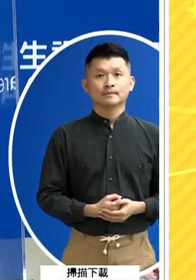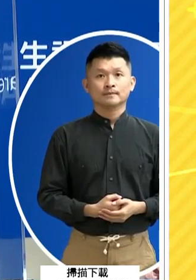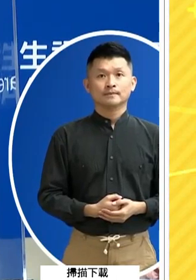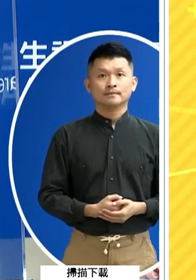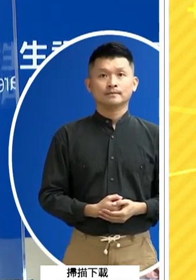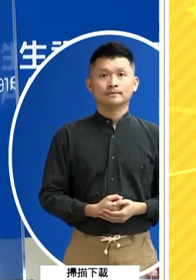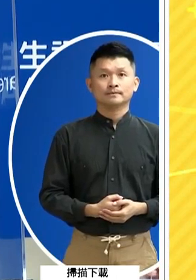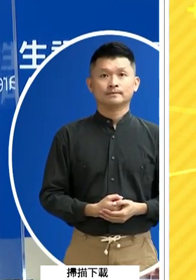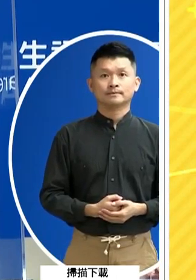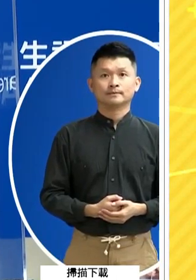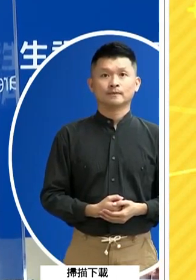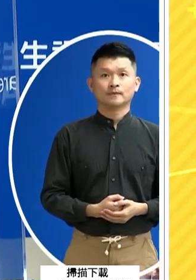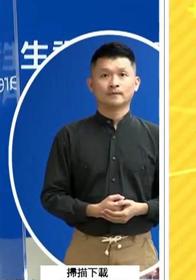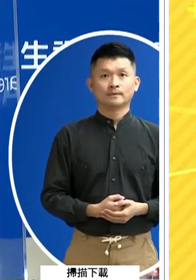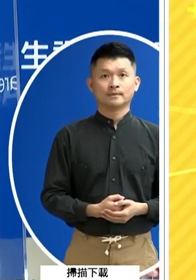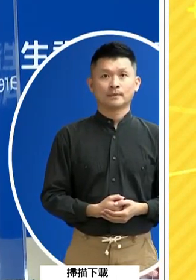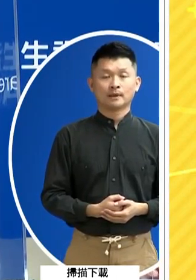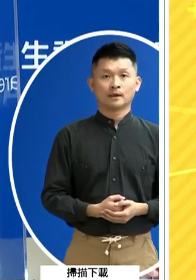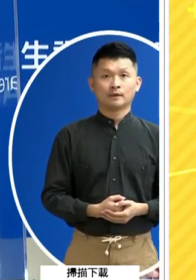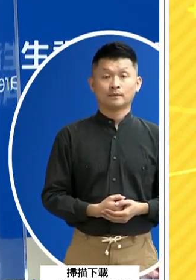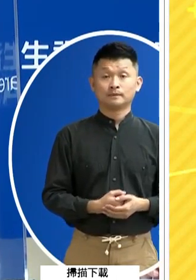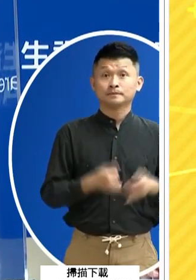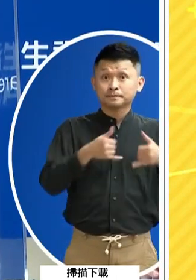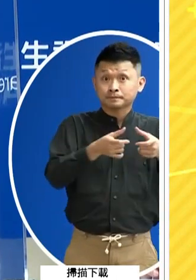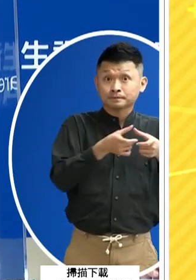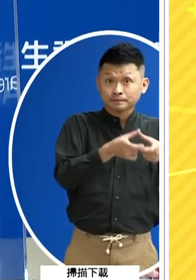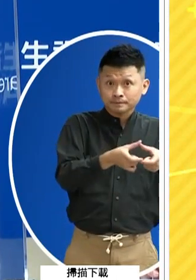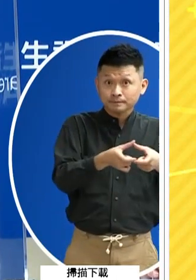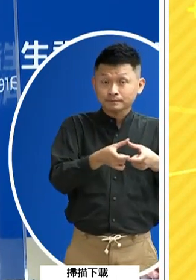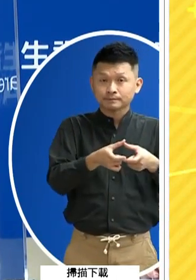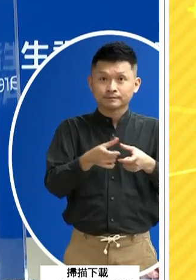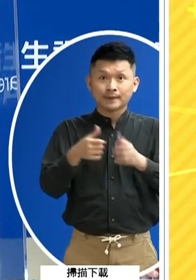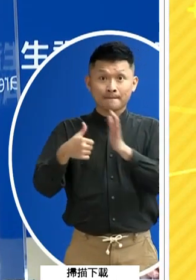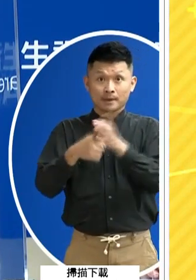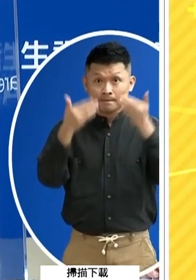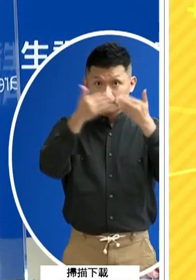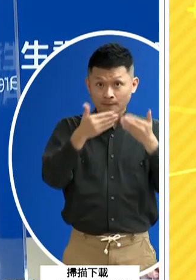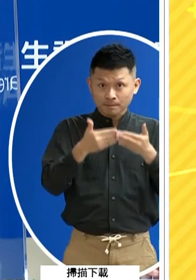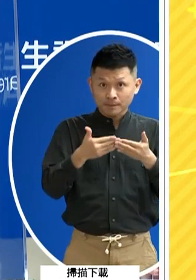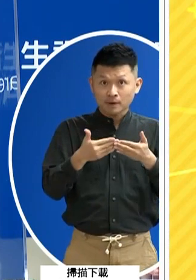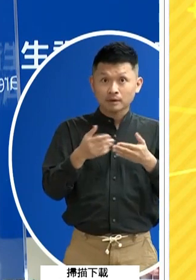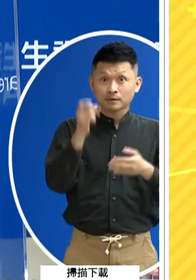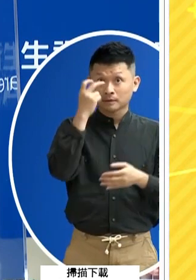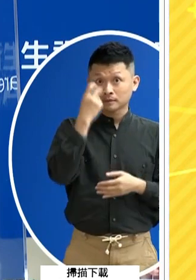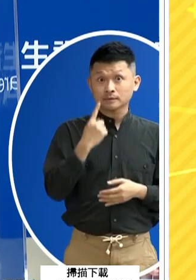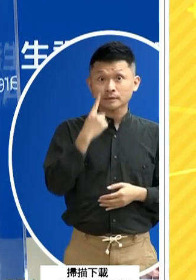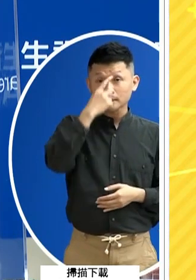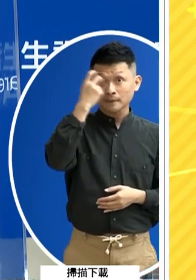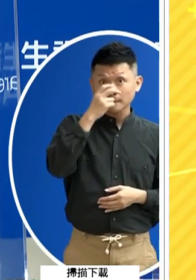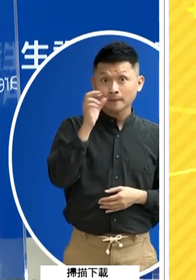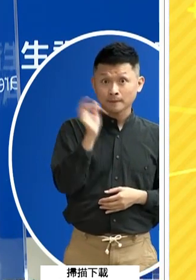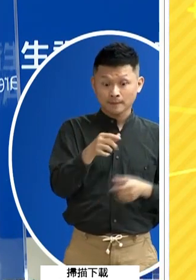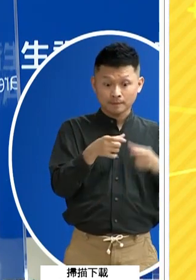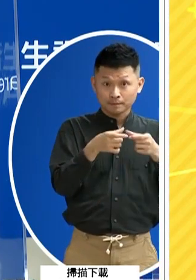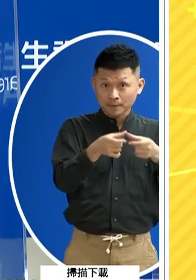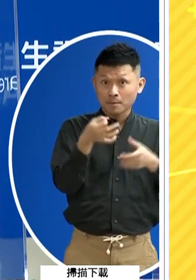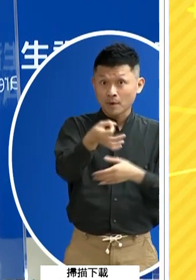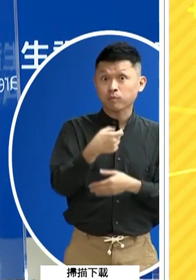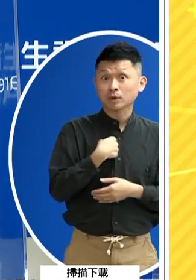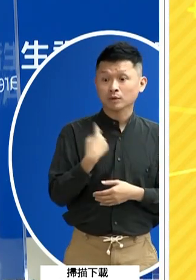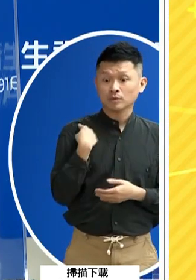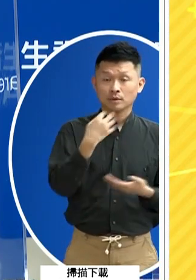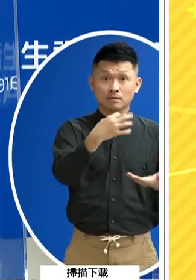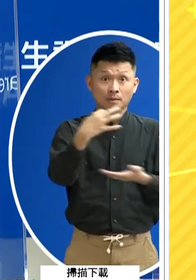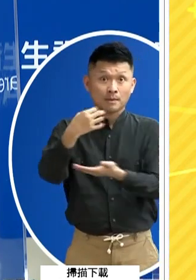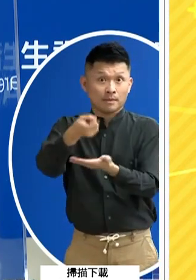家同等级，也就是最危险的一个地方，不鼓励美国人到台湾来。那这是五二零之前的五